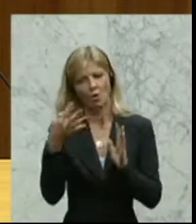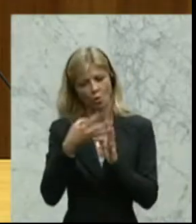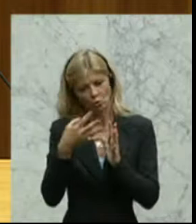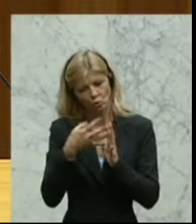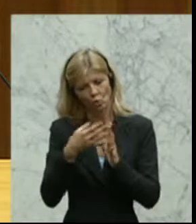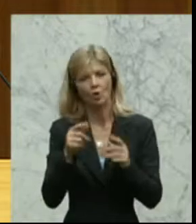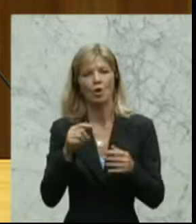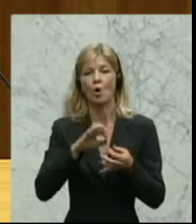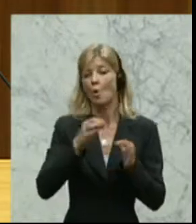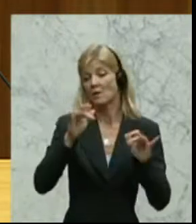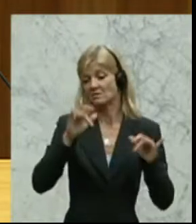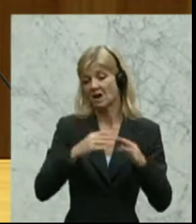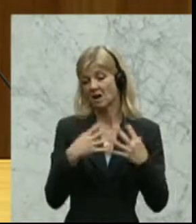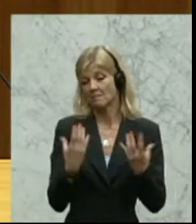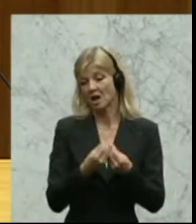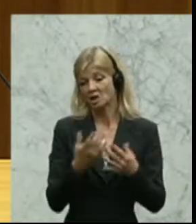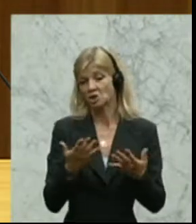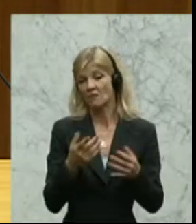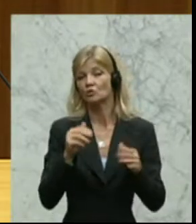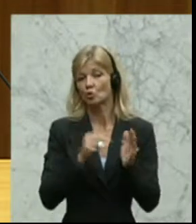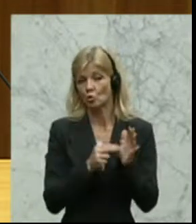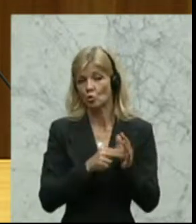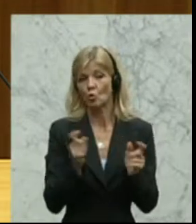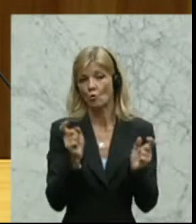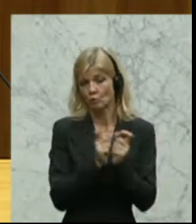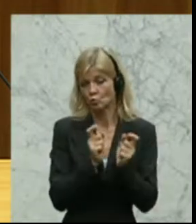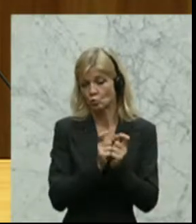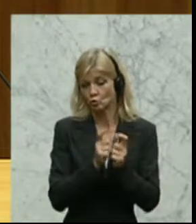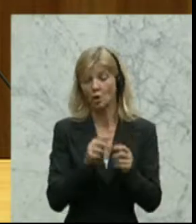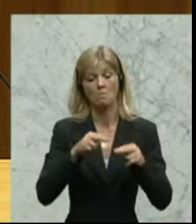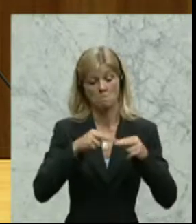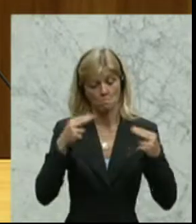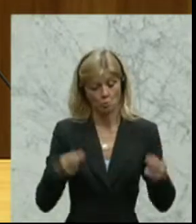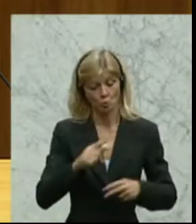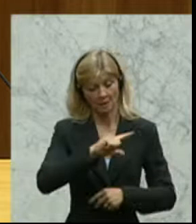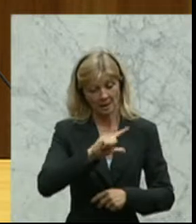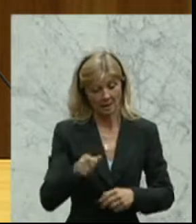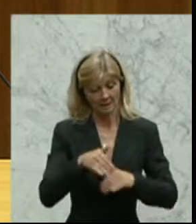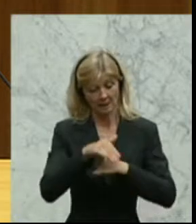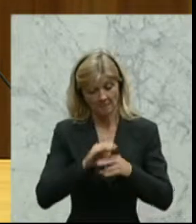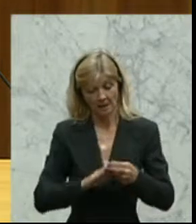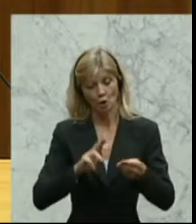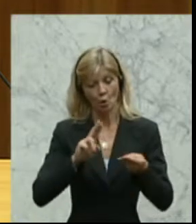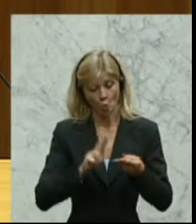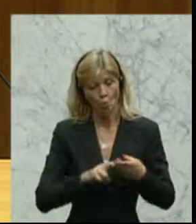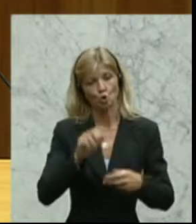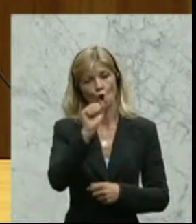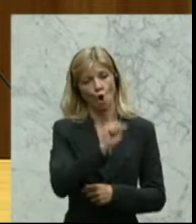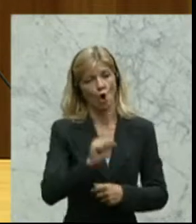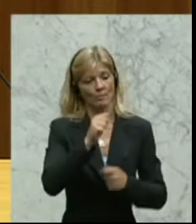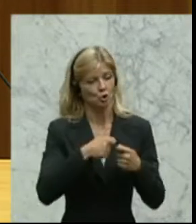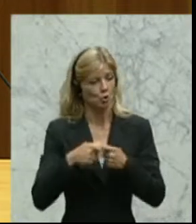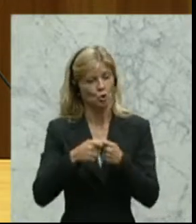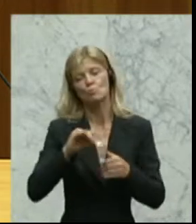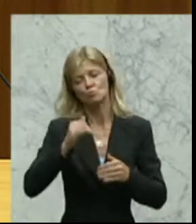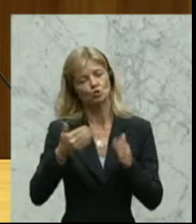Bund, Länder, Gemeinden und Europäische Union müssen neu justiert werden. Es nützt halt nichts. Auch wenn wir glauben, es